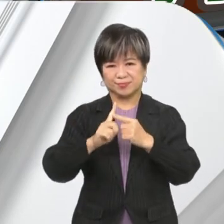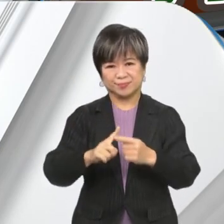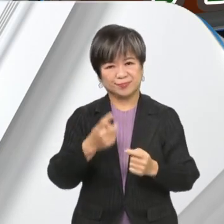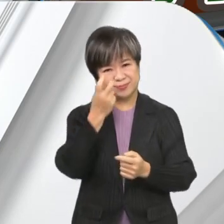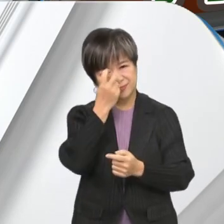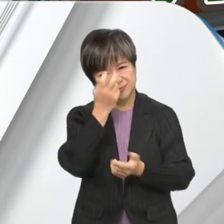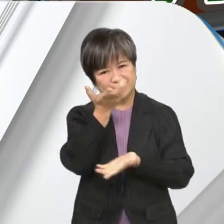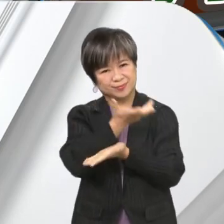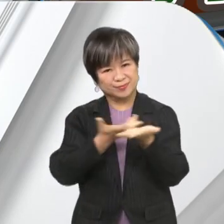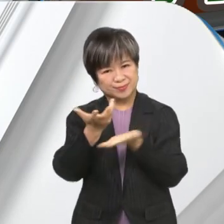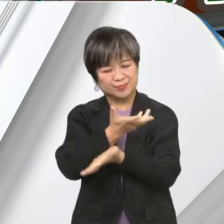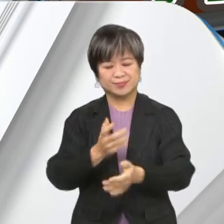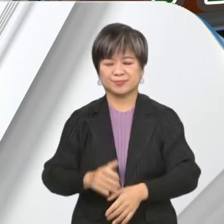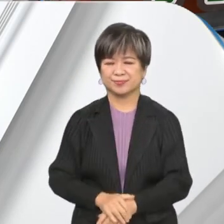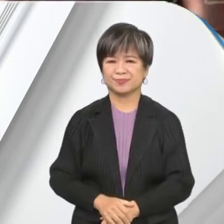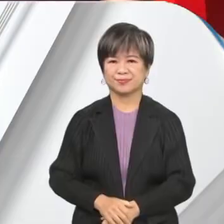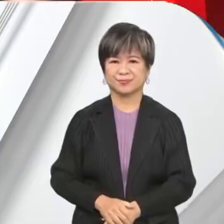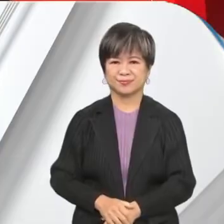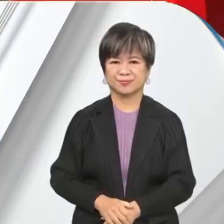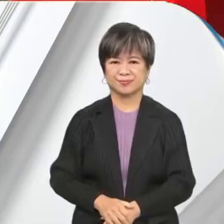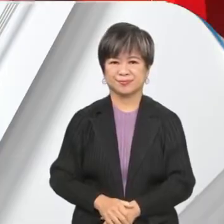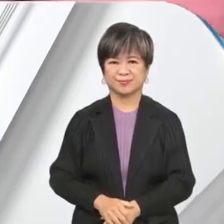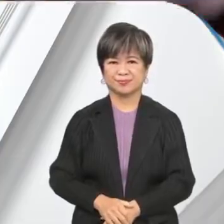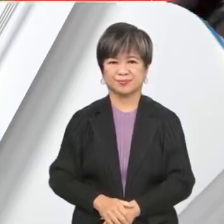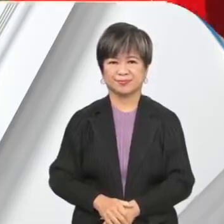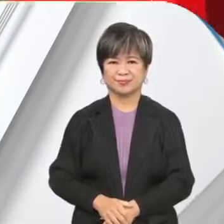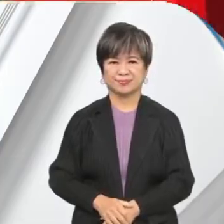参访的交流。